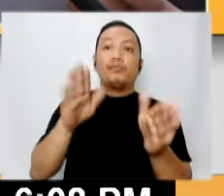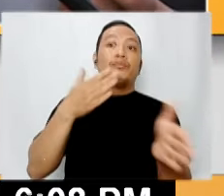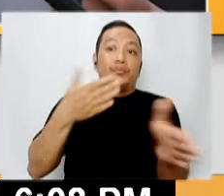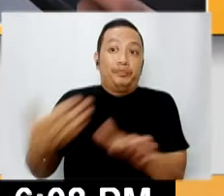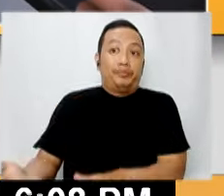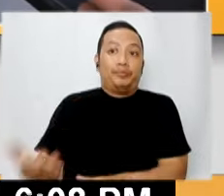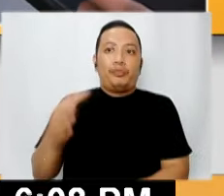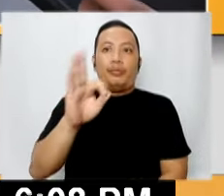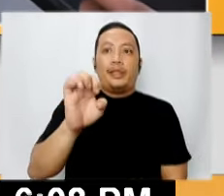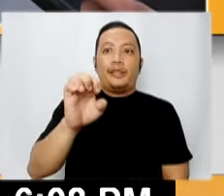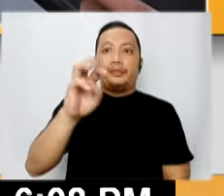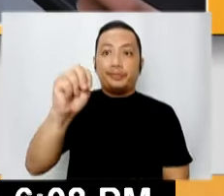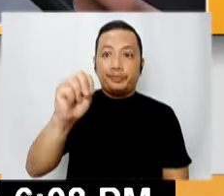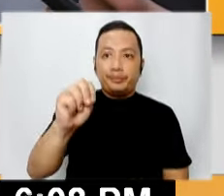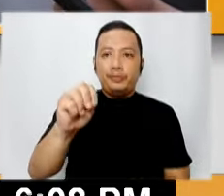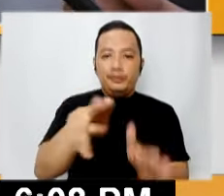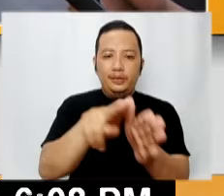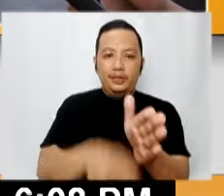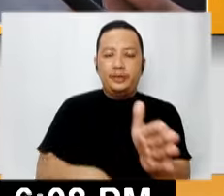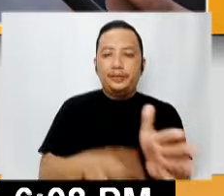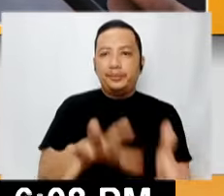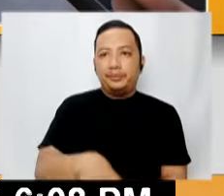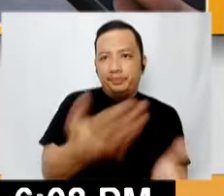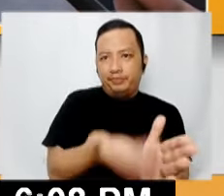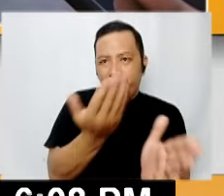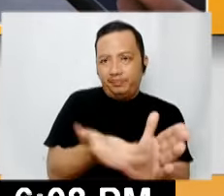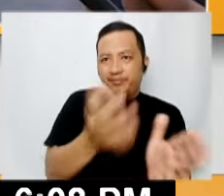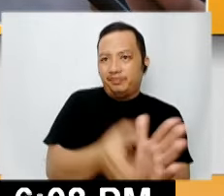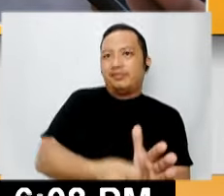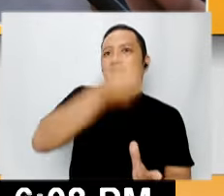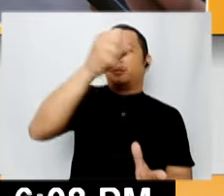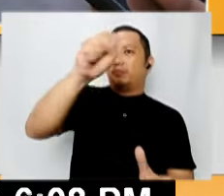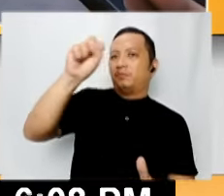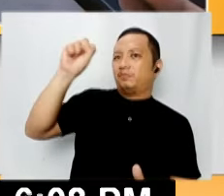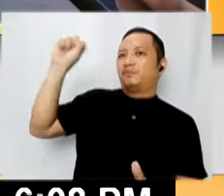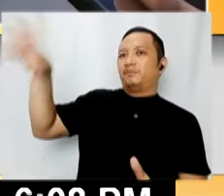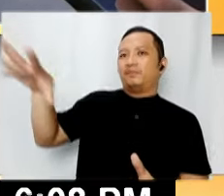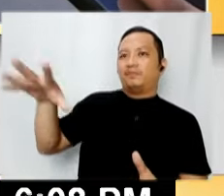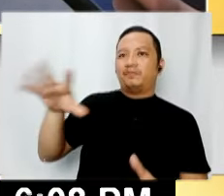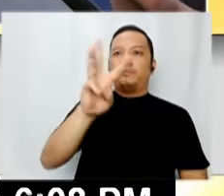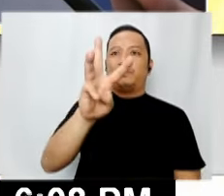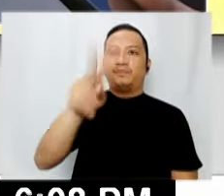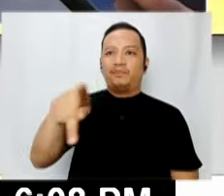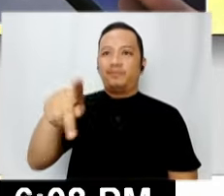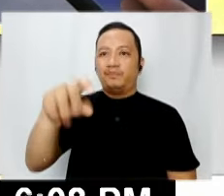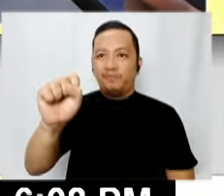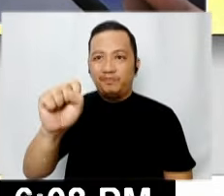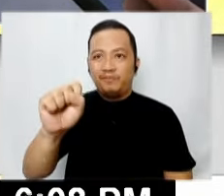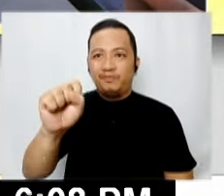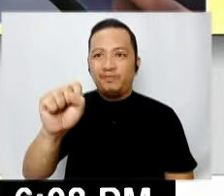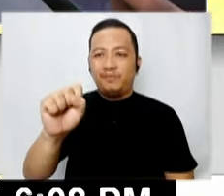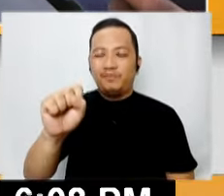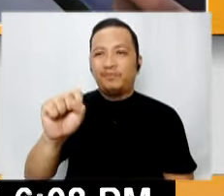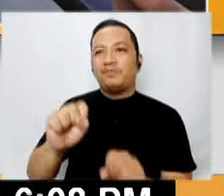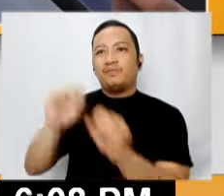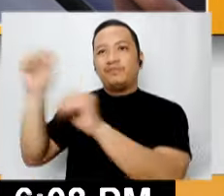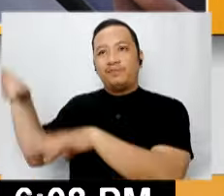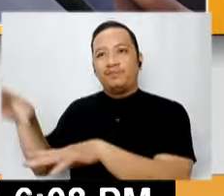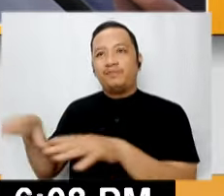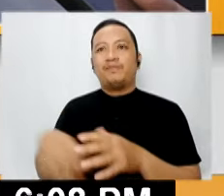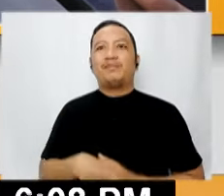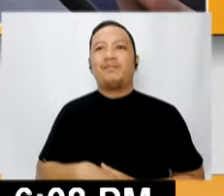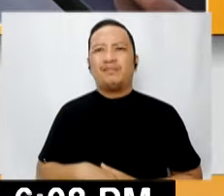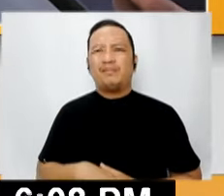yung remains ng ating former president Ferdinand Marcos Sr. Sa West Philippine Sea. Pag nasa tama